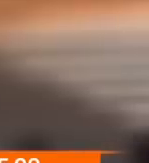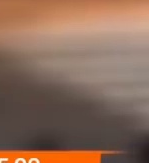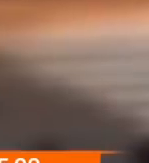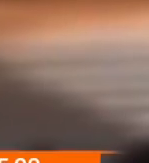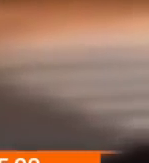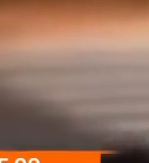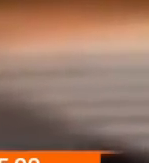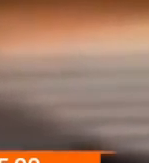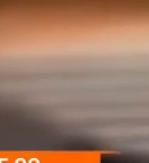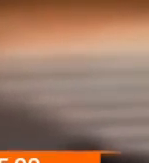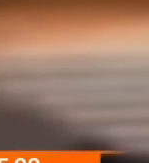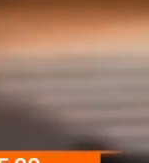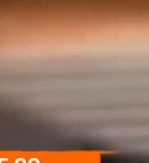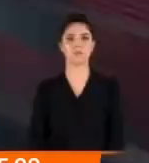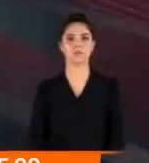Haber'de.